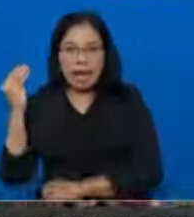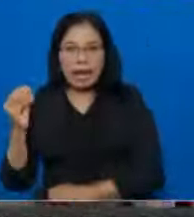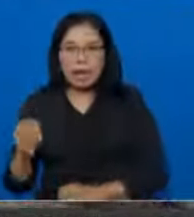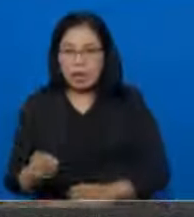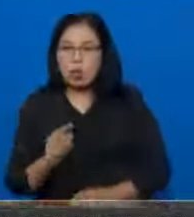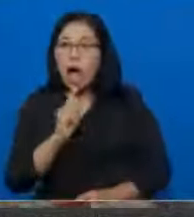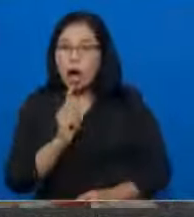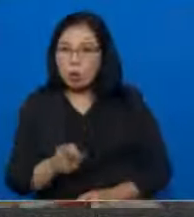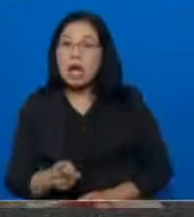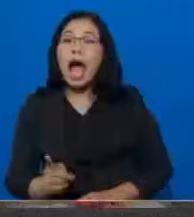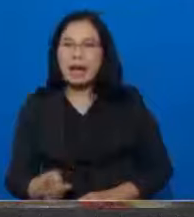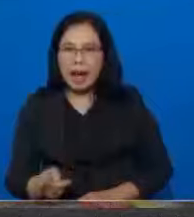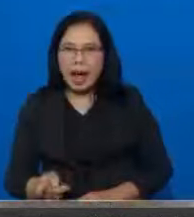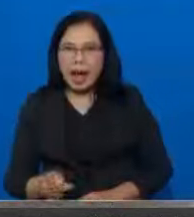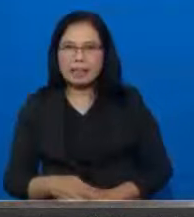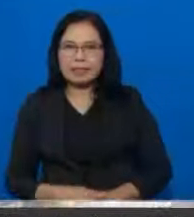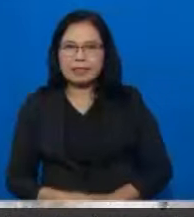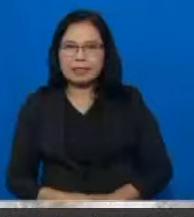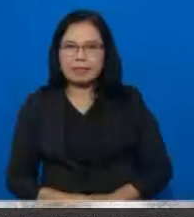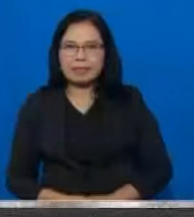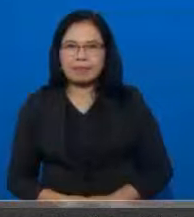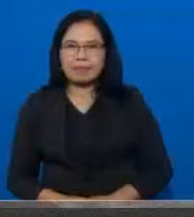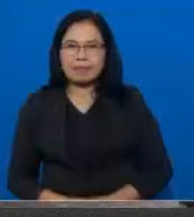wajib. Wajib pakai itu.